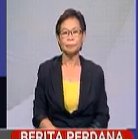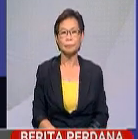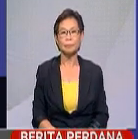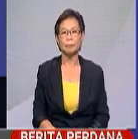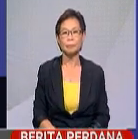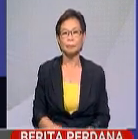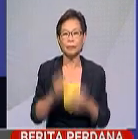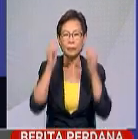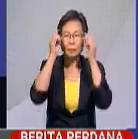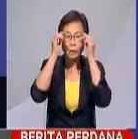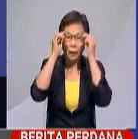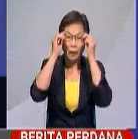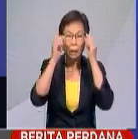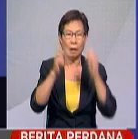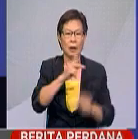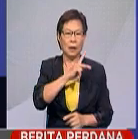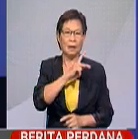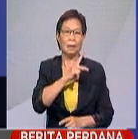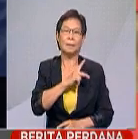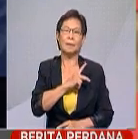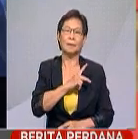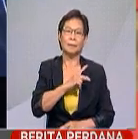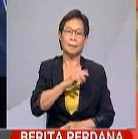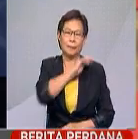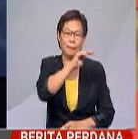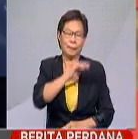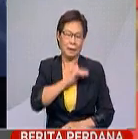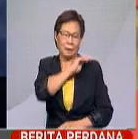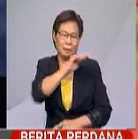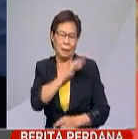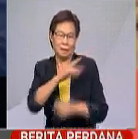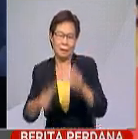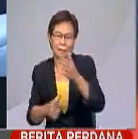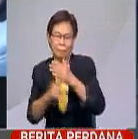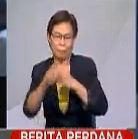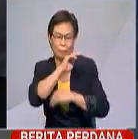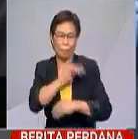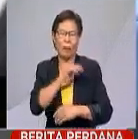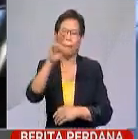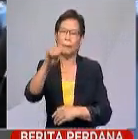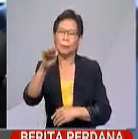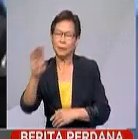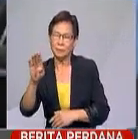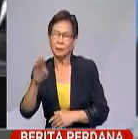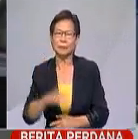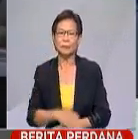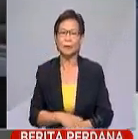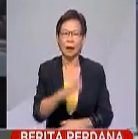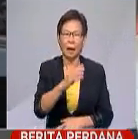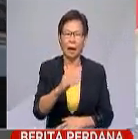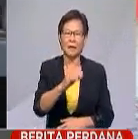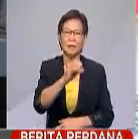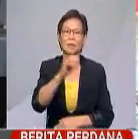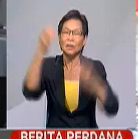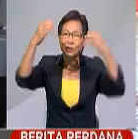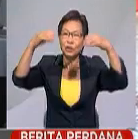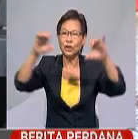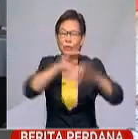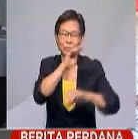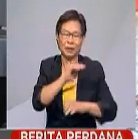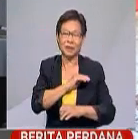Multimedia, Cabinet Ministers and Deputy Ministers, Menteri Besar and Chief